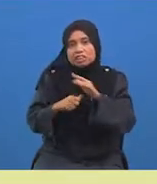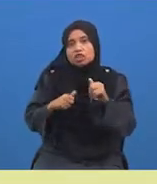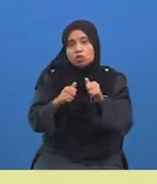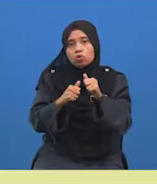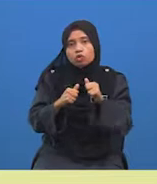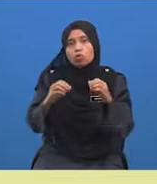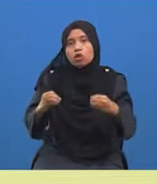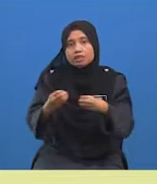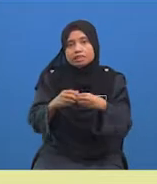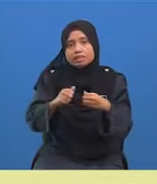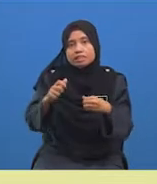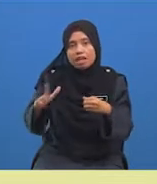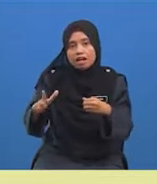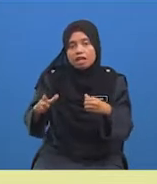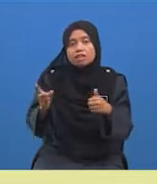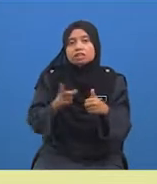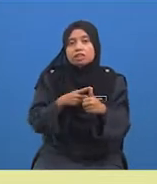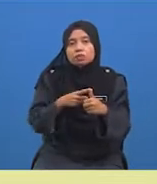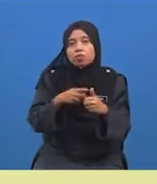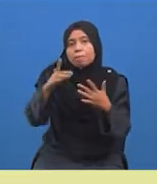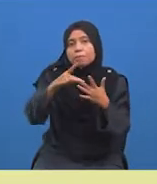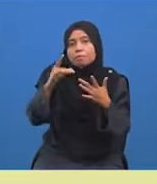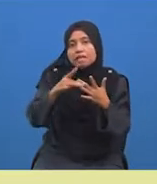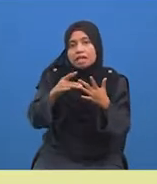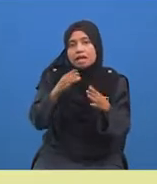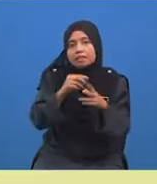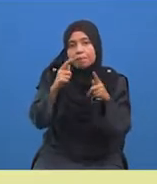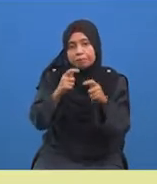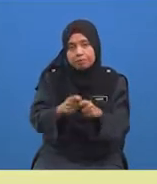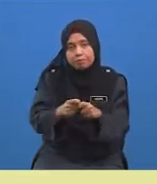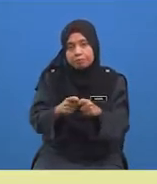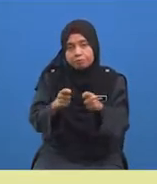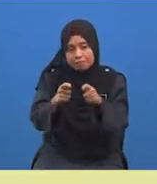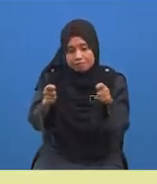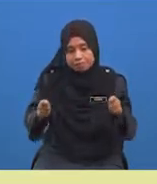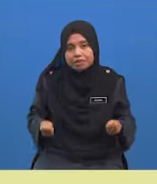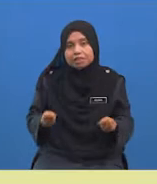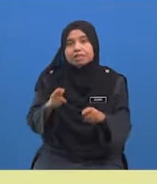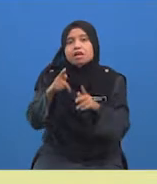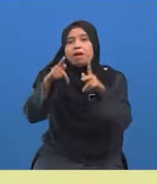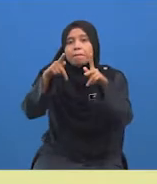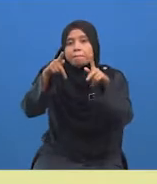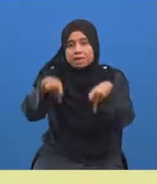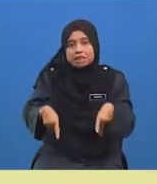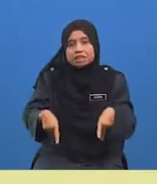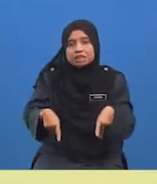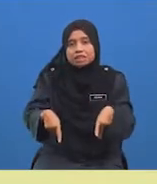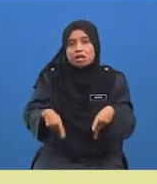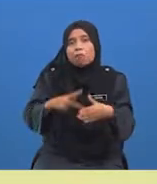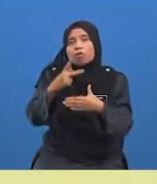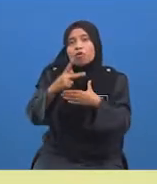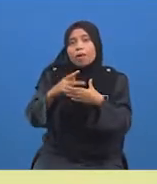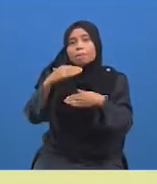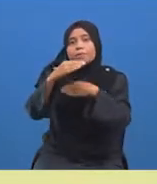ialah pemilihan dan penempatan pekerja, 1 markah. Program pembangunan kerohanian